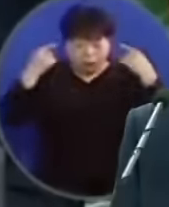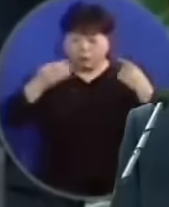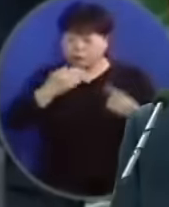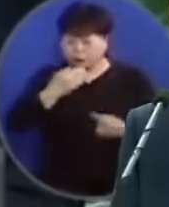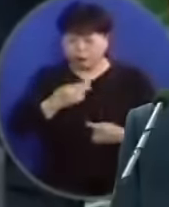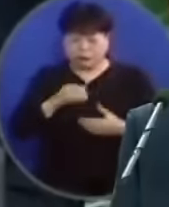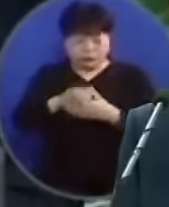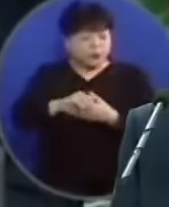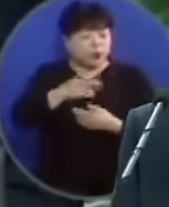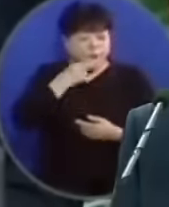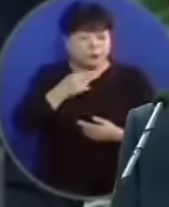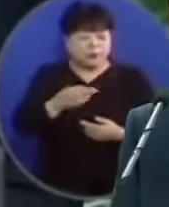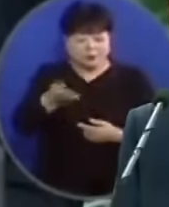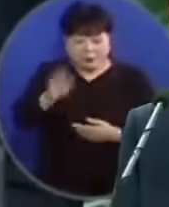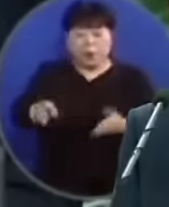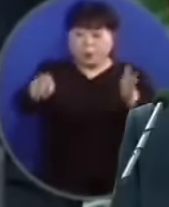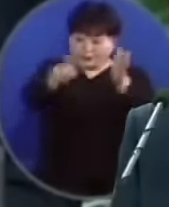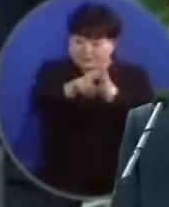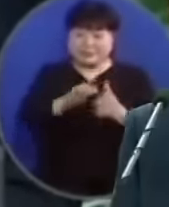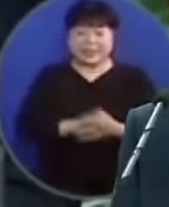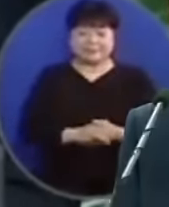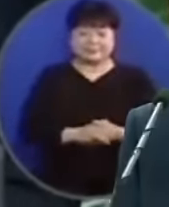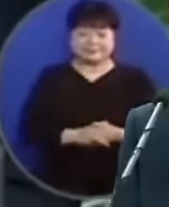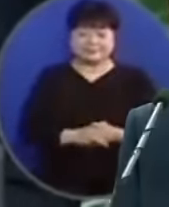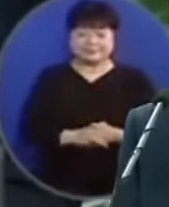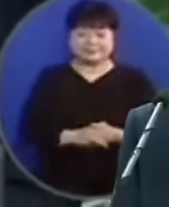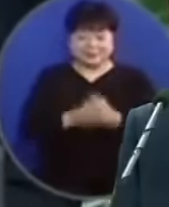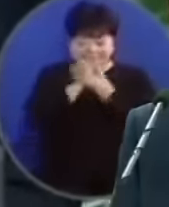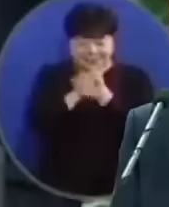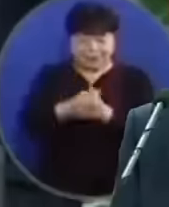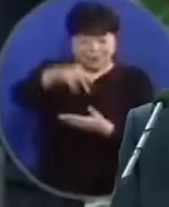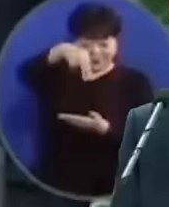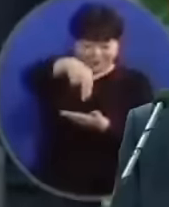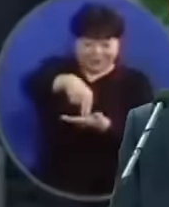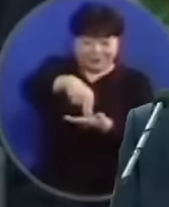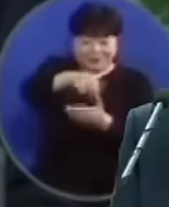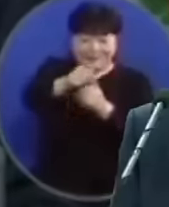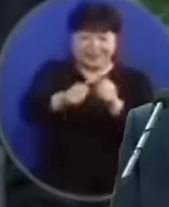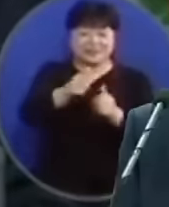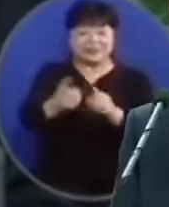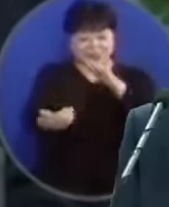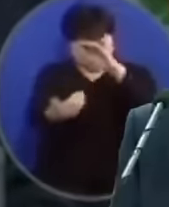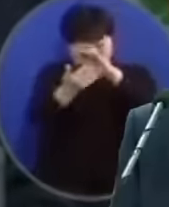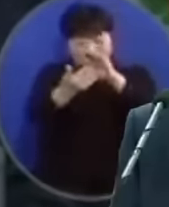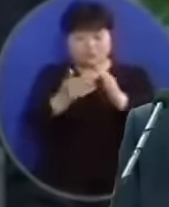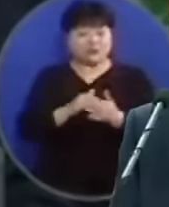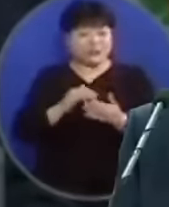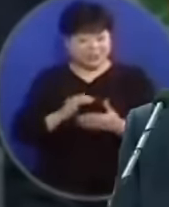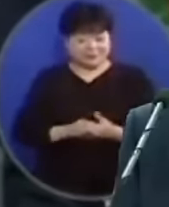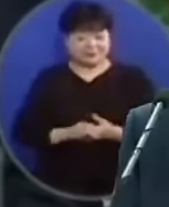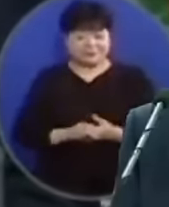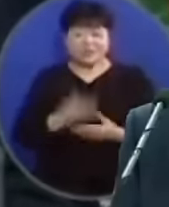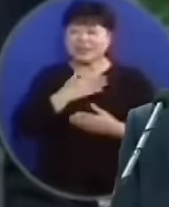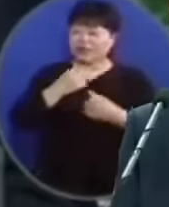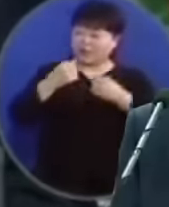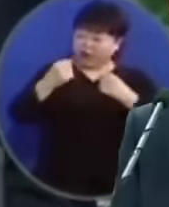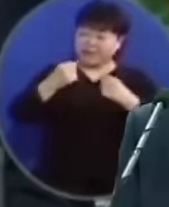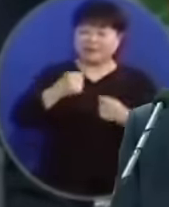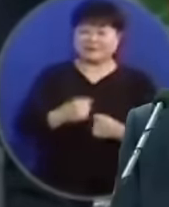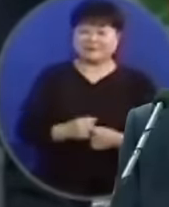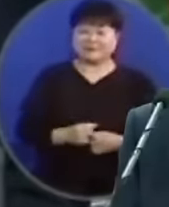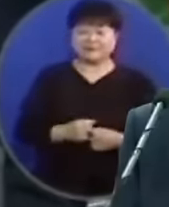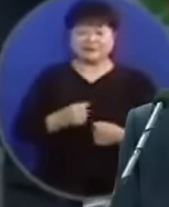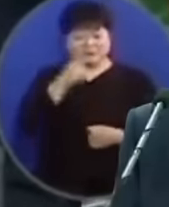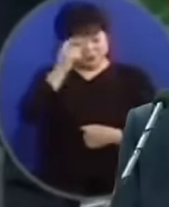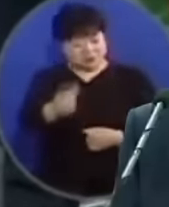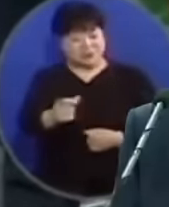들리고 소리는 잡힌 게 없어도 믿습니다. 그렇고 기도하고 일어나서는 하나님이 이루어 주셨다, 나는 건강하다,